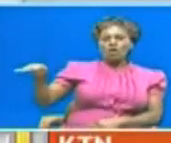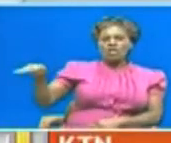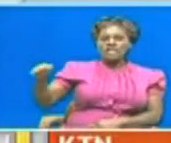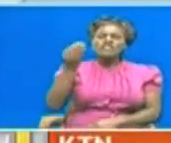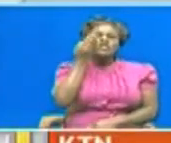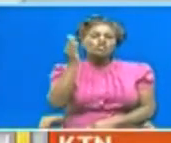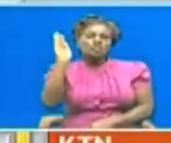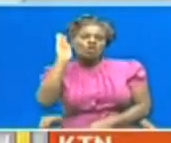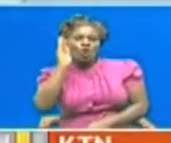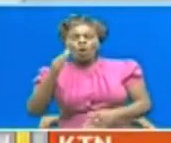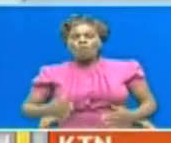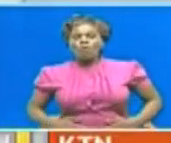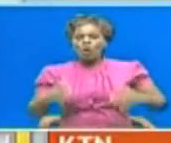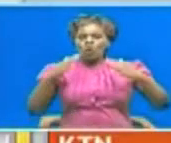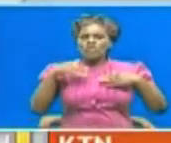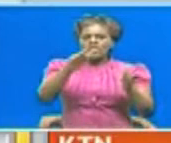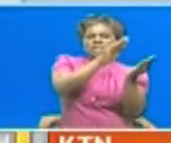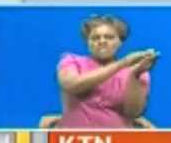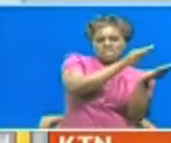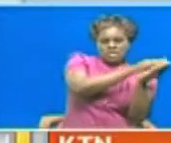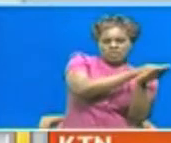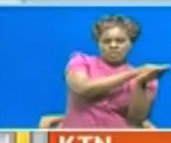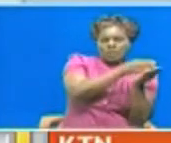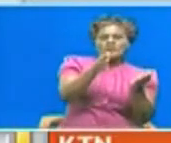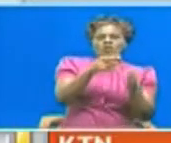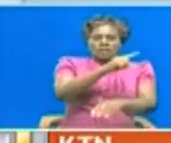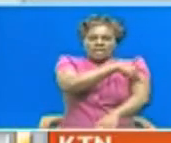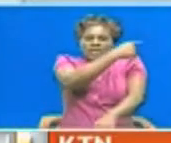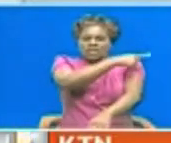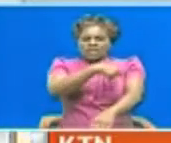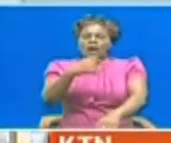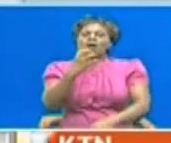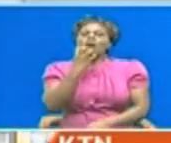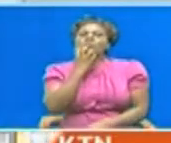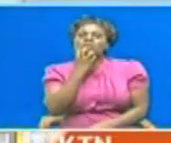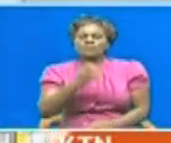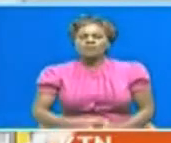kaunti ya Isiolo, huku maiti ya Maruk ikihifadhiwa kwenye hifadhi ya maiti ya hospitali ya Kenyatta.